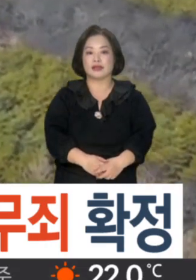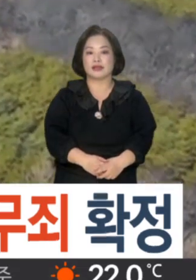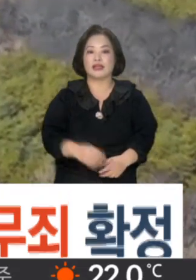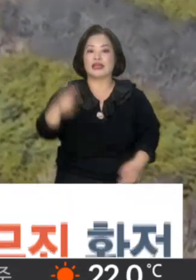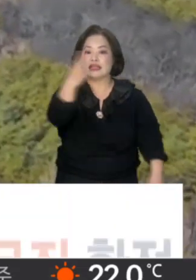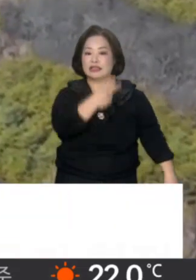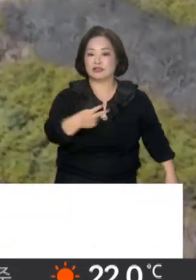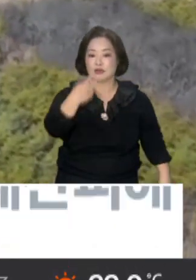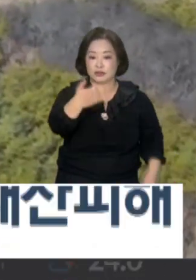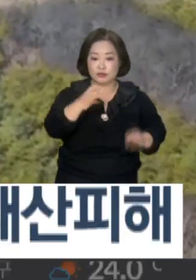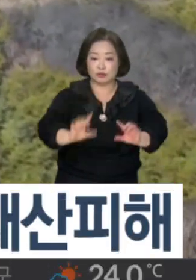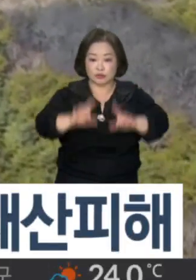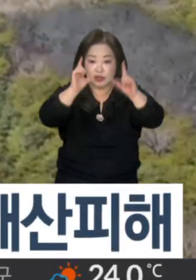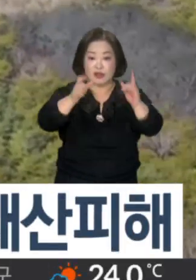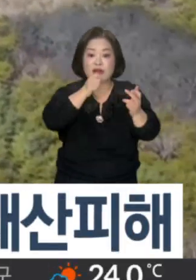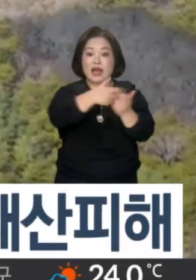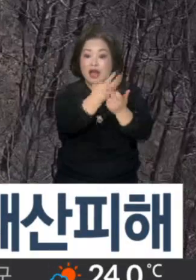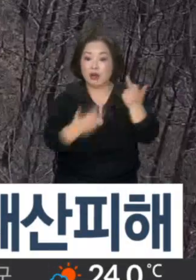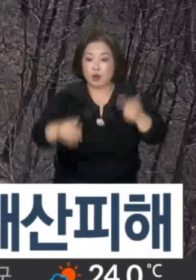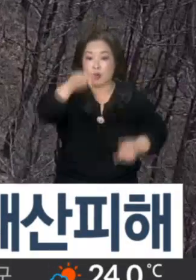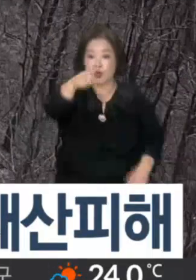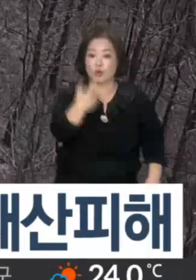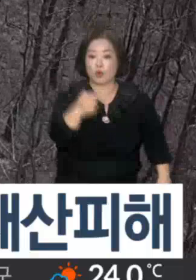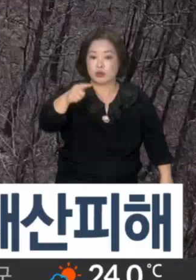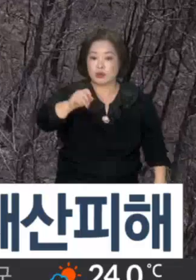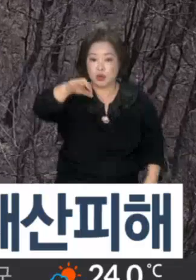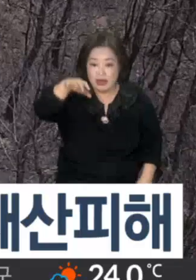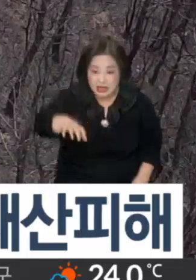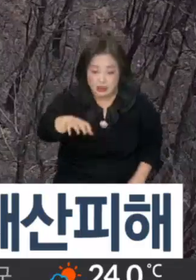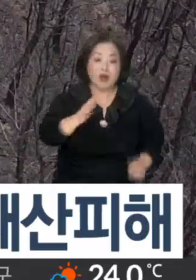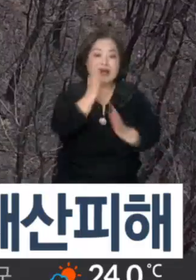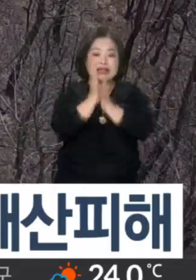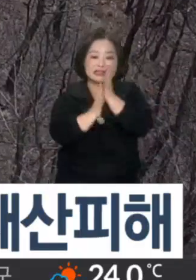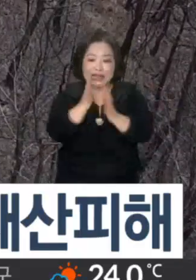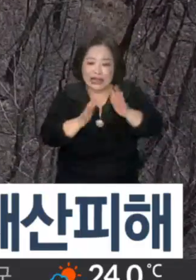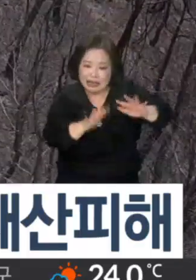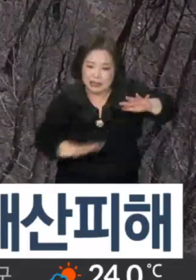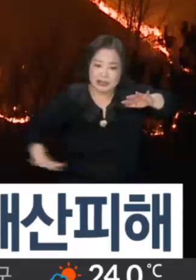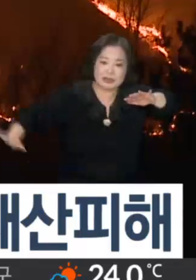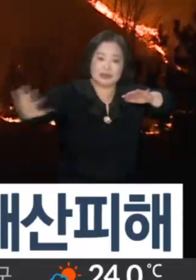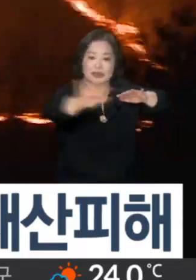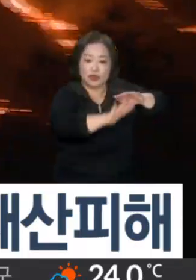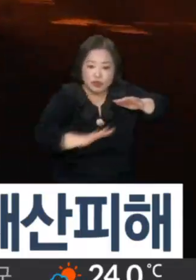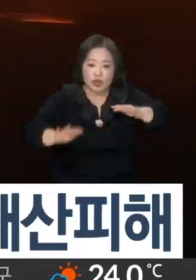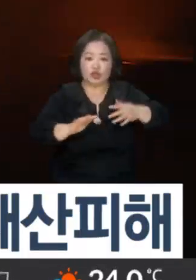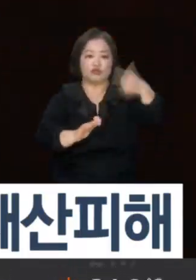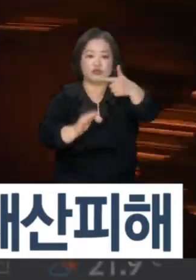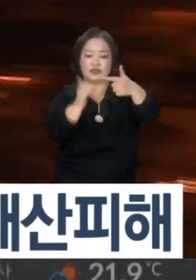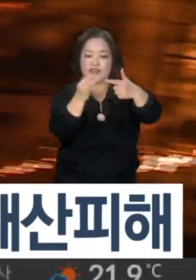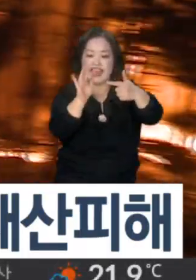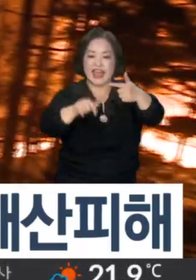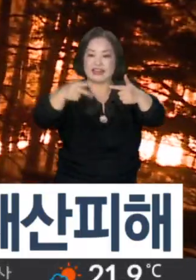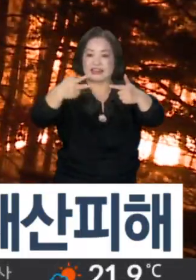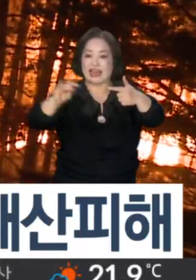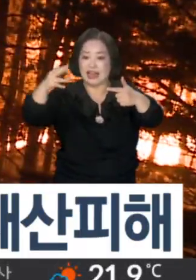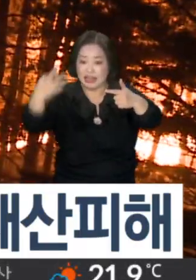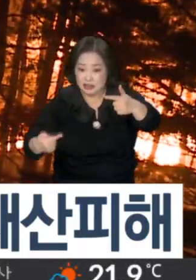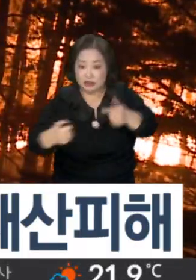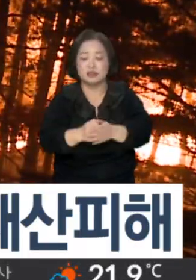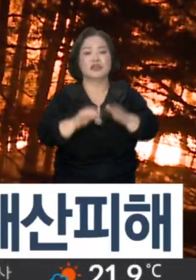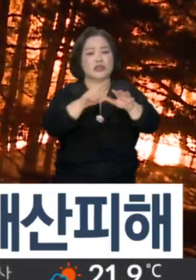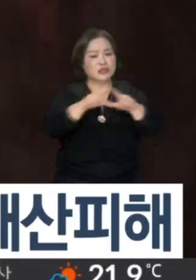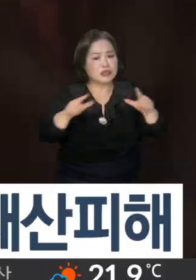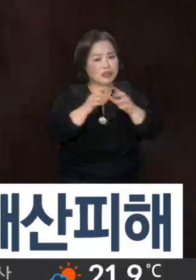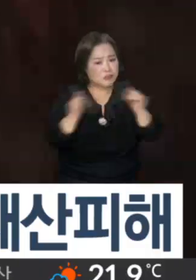2019년 4월 강원도 고성에서 발생한 산불로 산림 1260헥타르가 소실됐습니다. 주민 2명이 전치 2주의